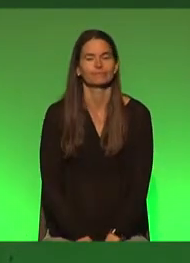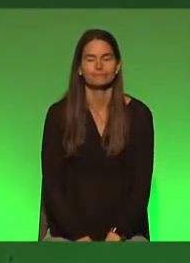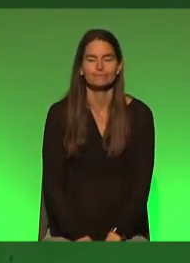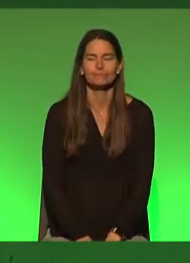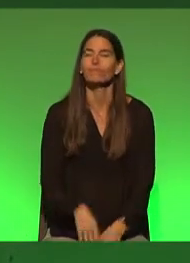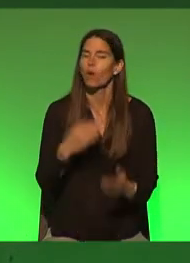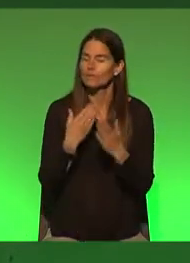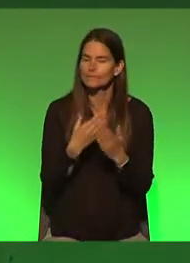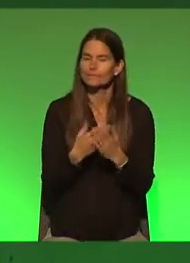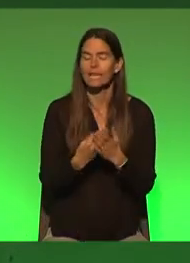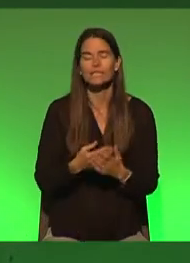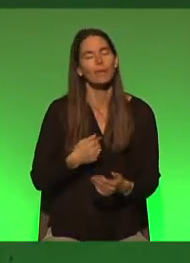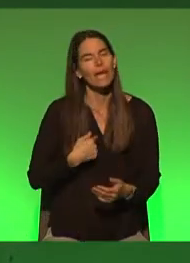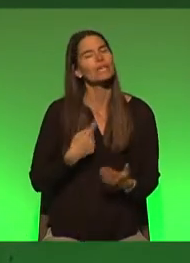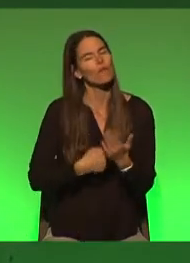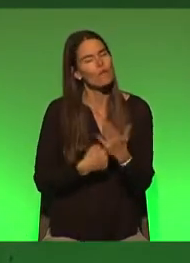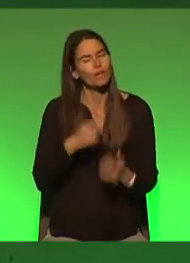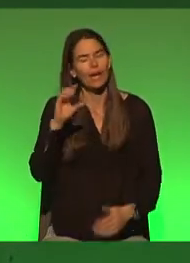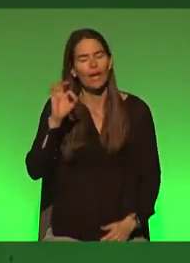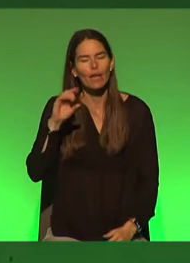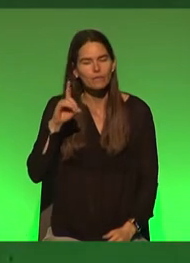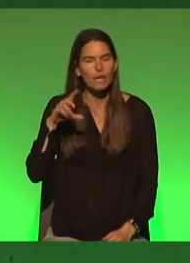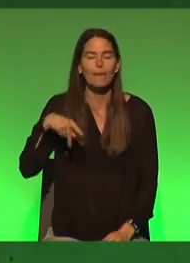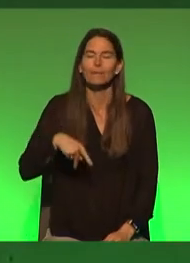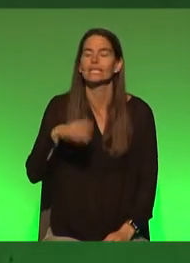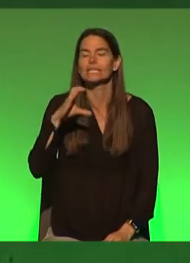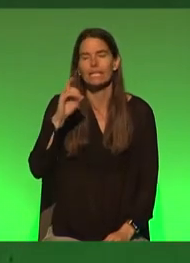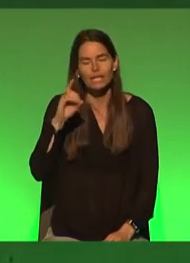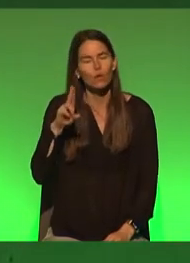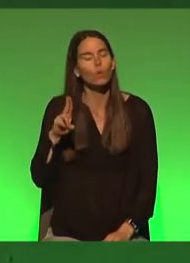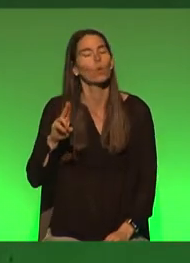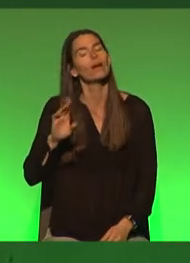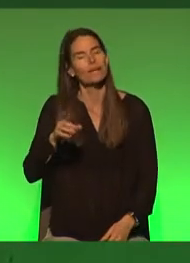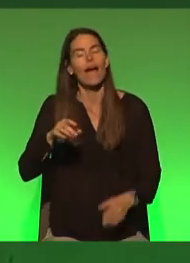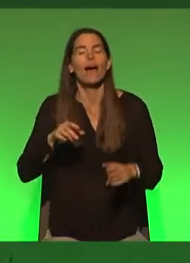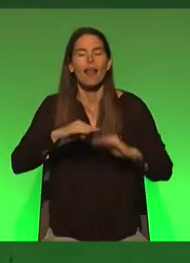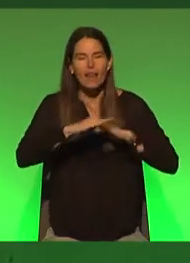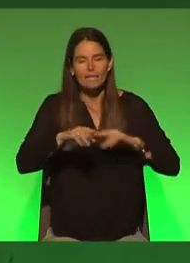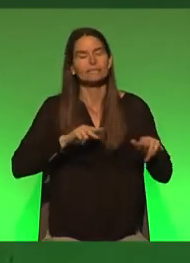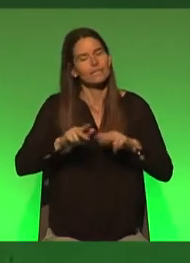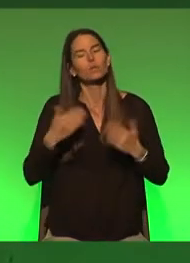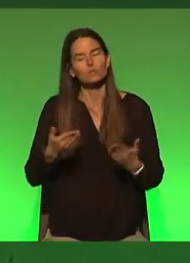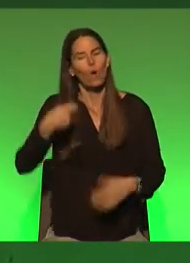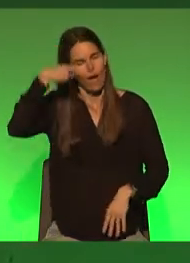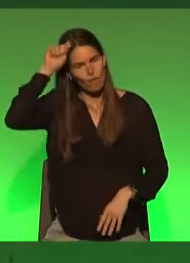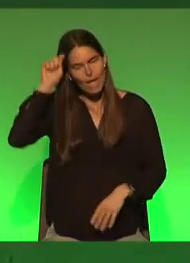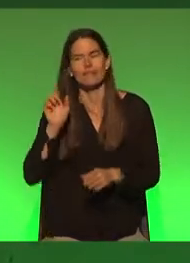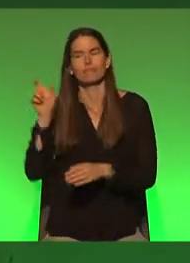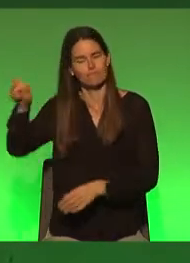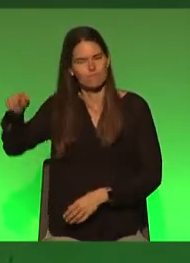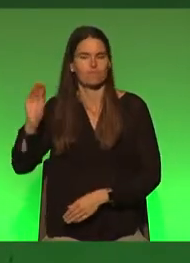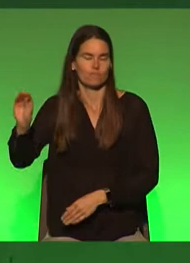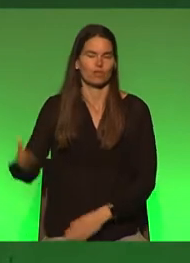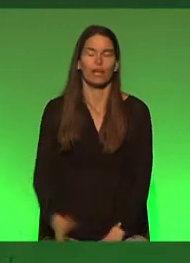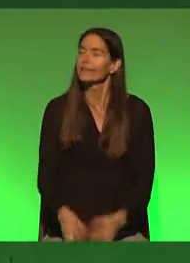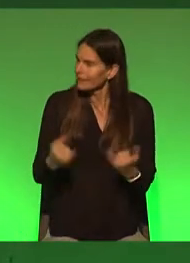Und deshalb erwarte ich auch von FDP und CDU in der Landesregierung, dass sie ihren Parteifreunden in Berlin diese Botschaft ganz, ganz deutlich mitgeben. So, das muss